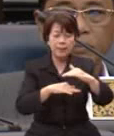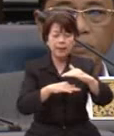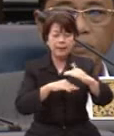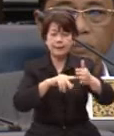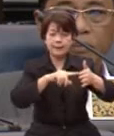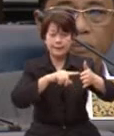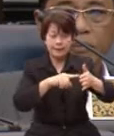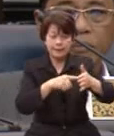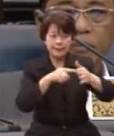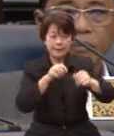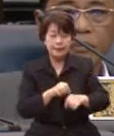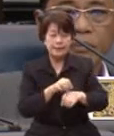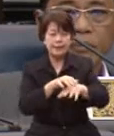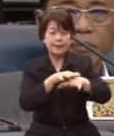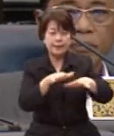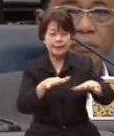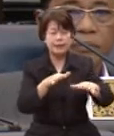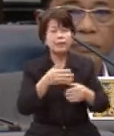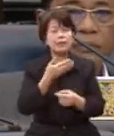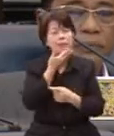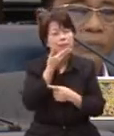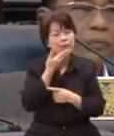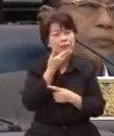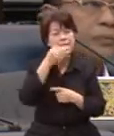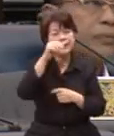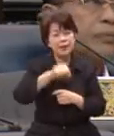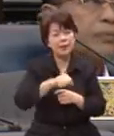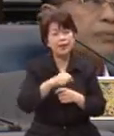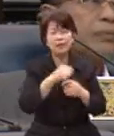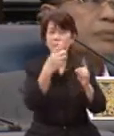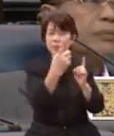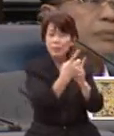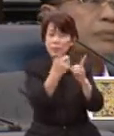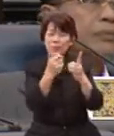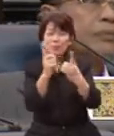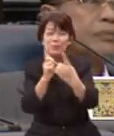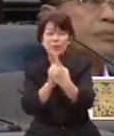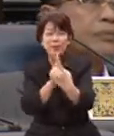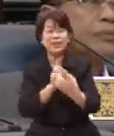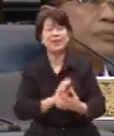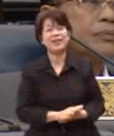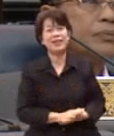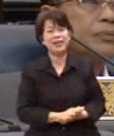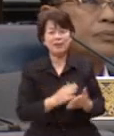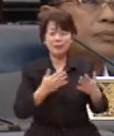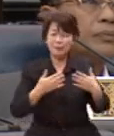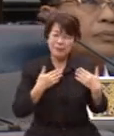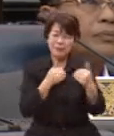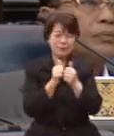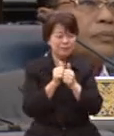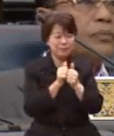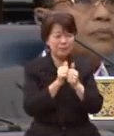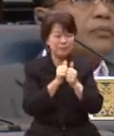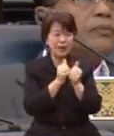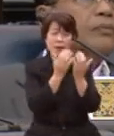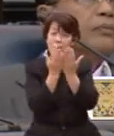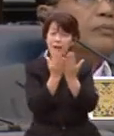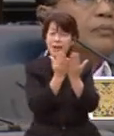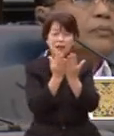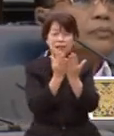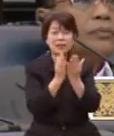awal mereka telah dapat bertemu berjumpa saling belajar budaya masing-masing